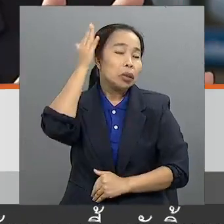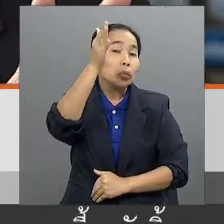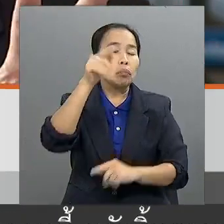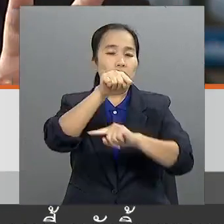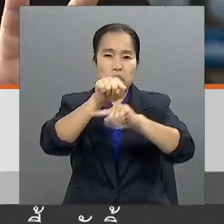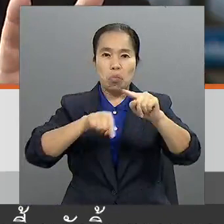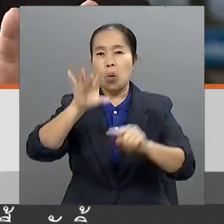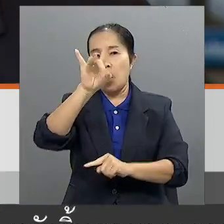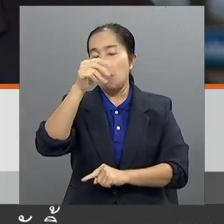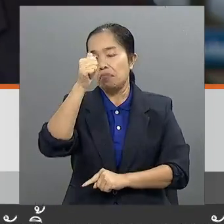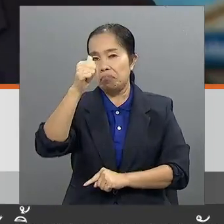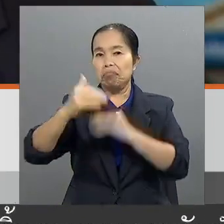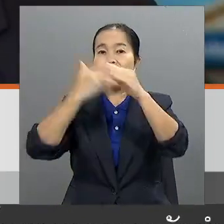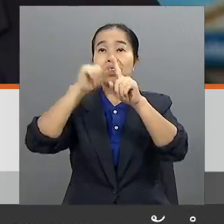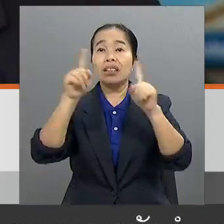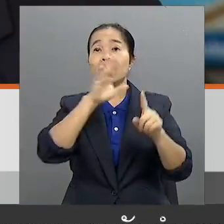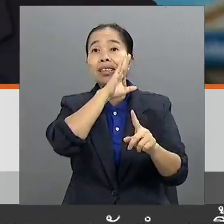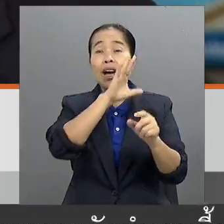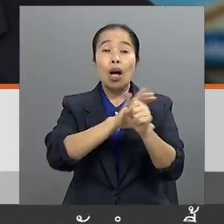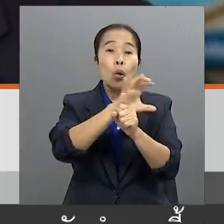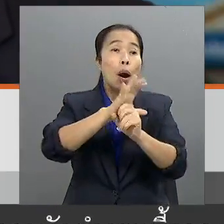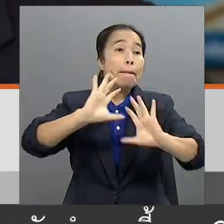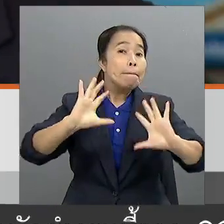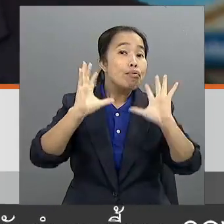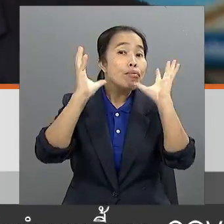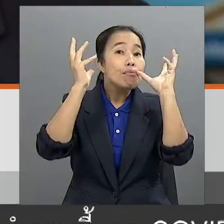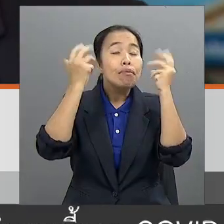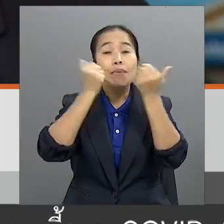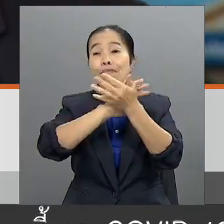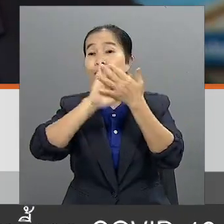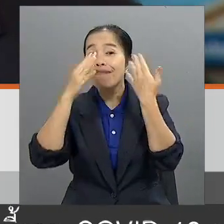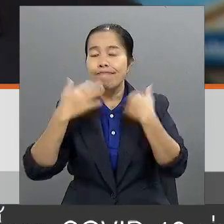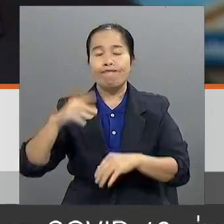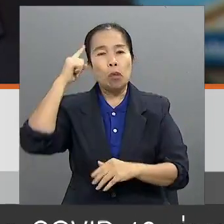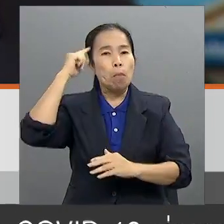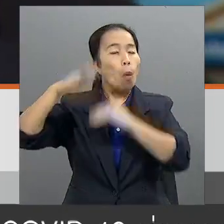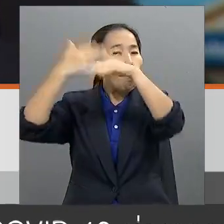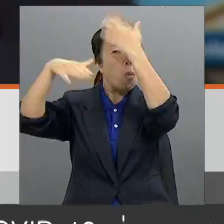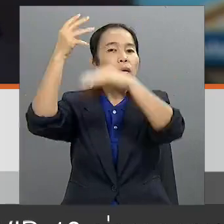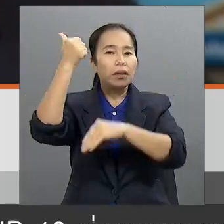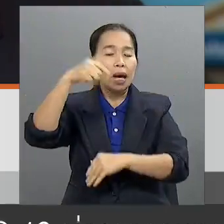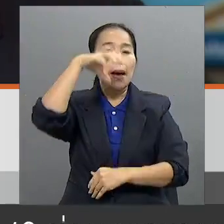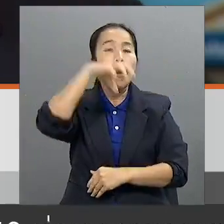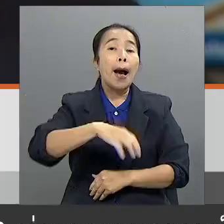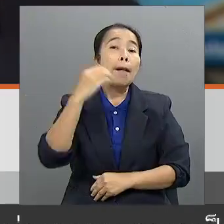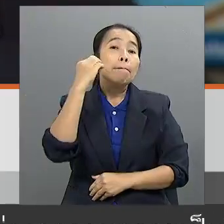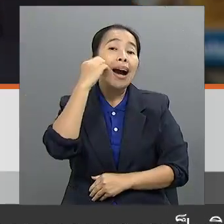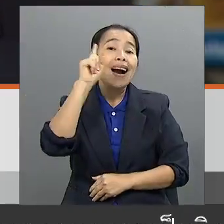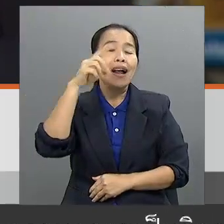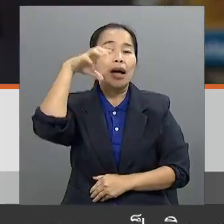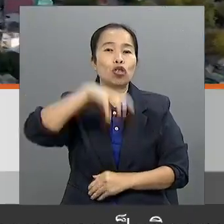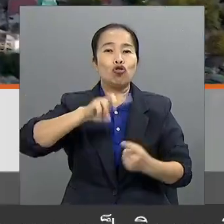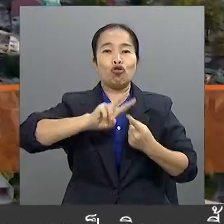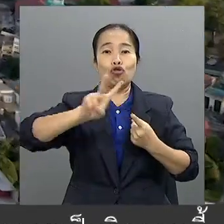การณ์โควิดหยุดลงหรือกำลังจะหยุดลงหรือมีแนวโน้มที่จะเงียบลงผมเชื่อมั่นว่าที่ภูเก็ตจะเป็นอันดับหนึ่งนะ